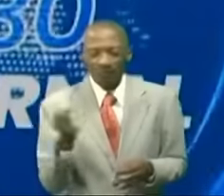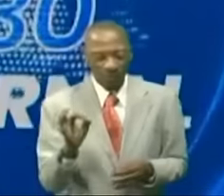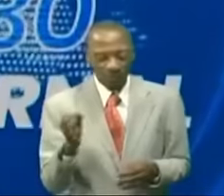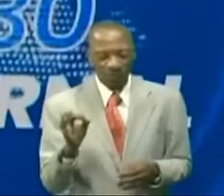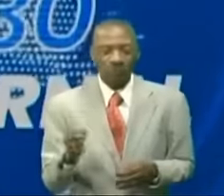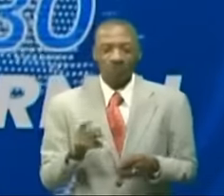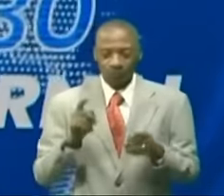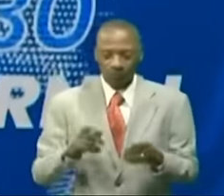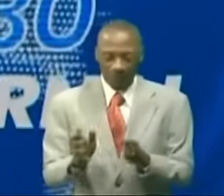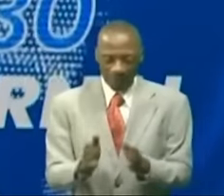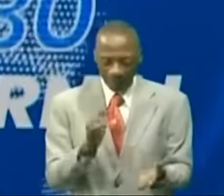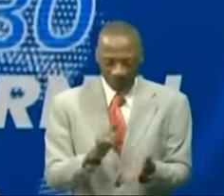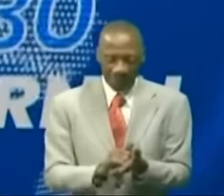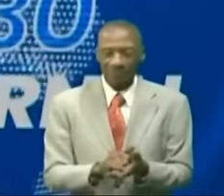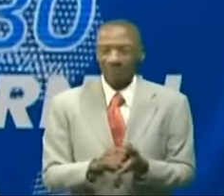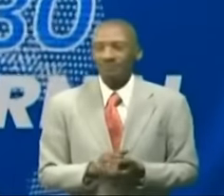standards.